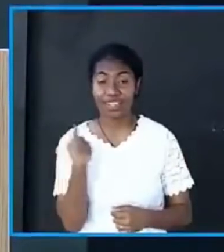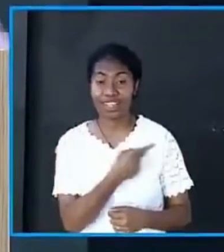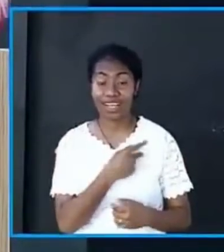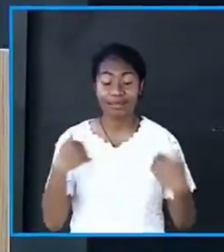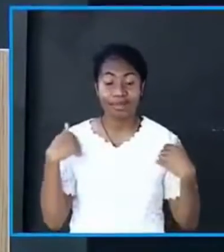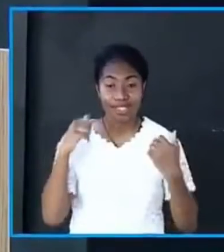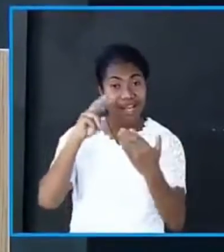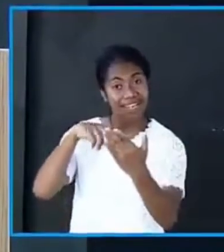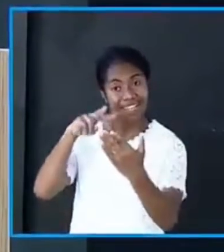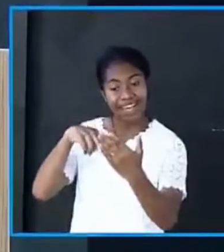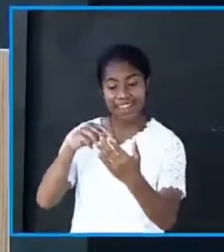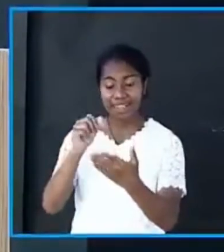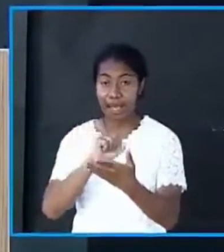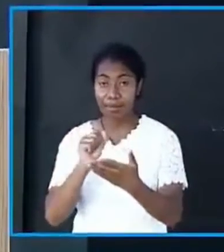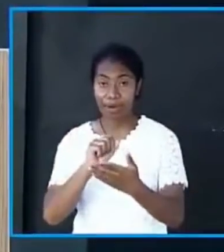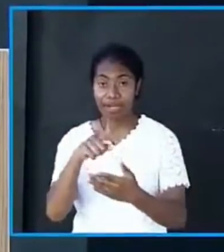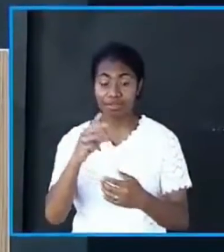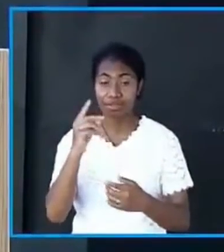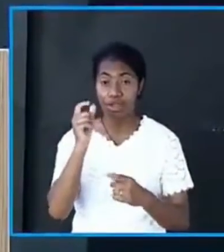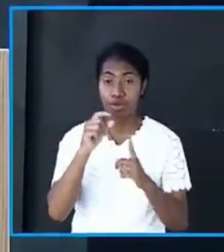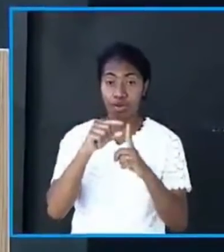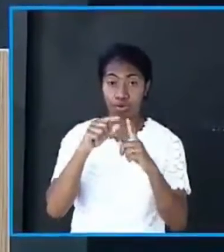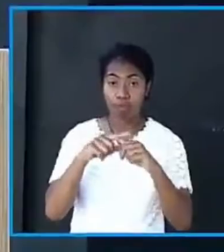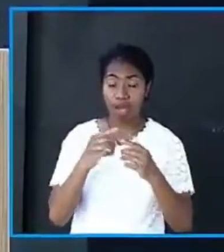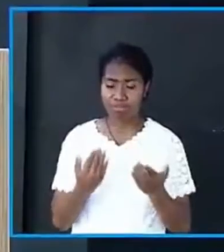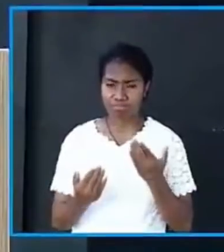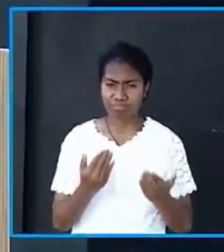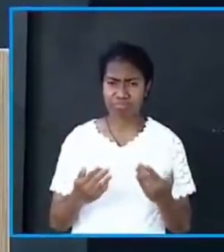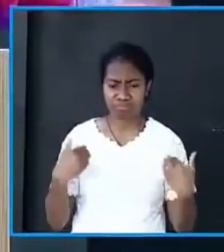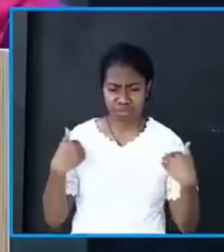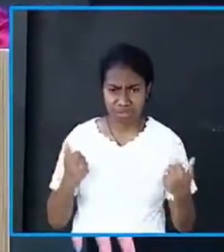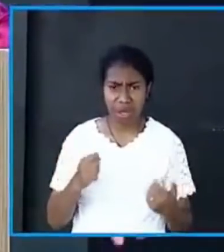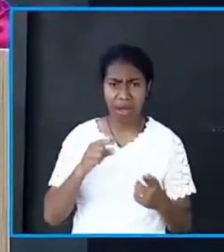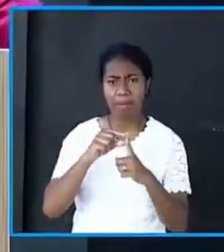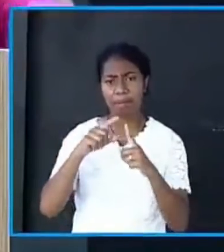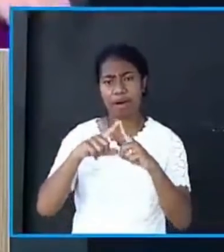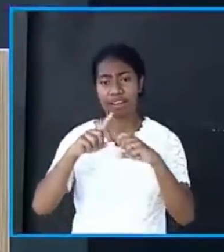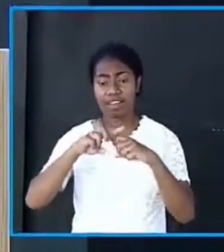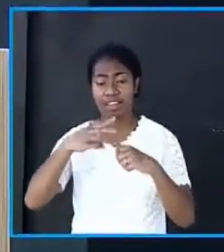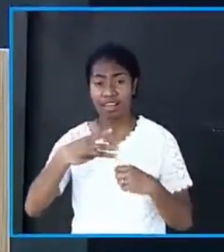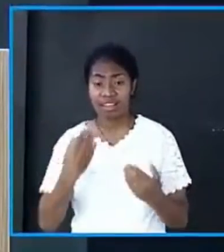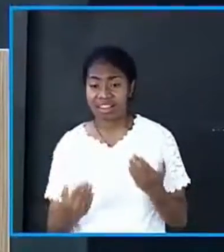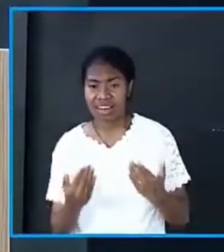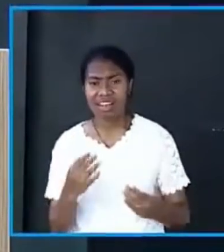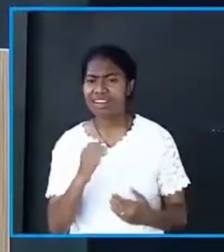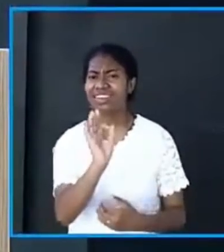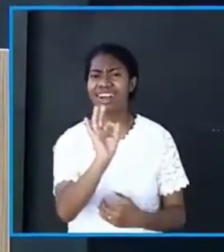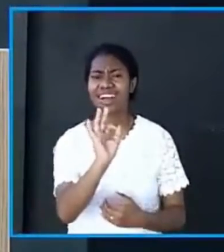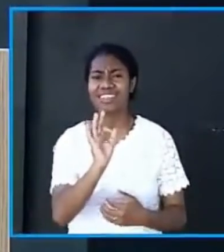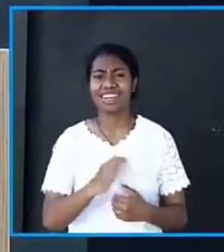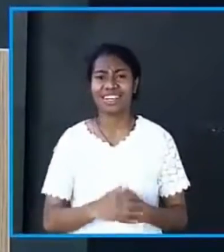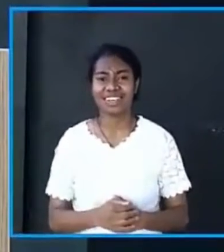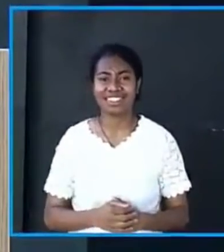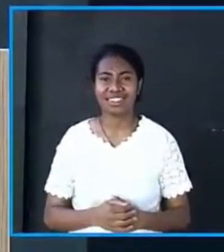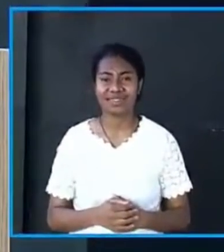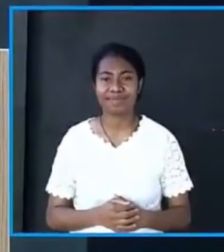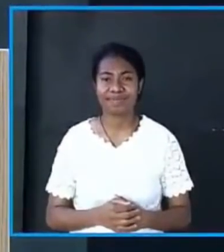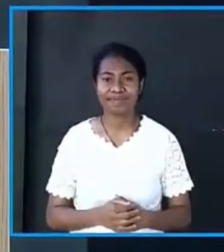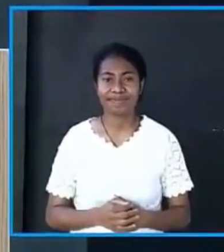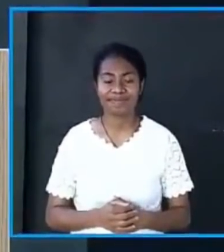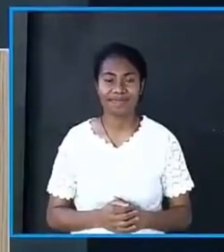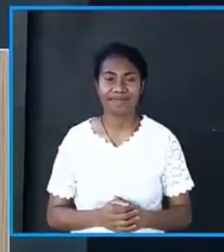dan rupa kadang-kadang dipakai 22 gambar dan rupa kadang-kadang Cuma gambarnya saja kadang-kadang cuma rupanya saja